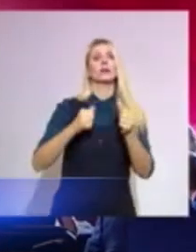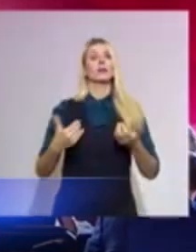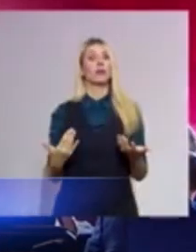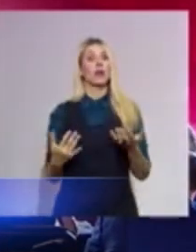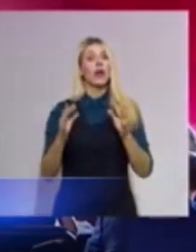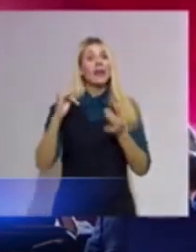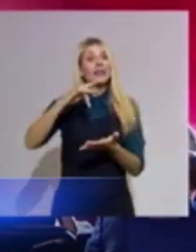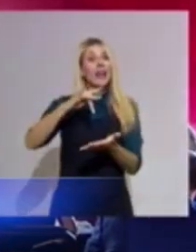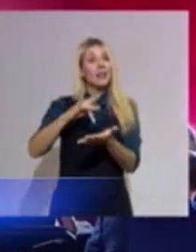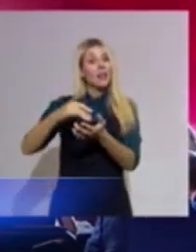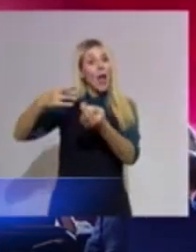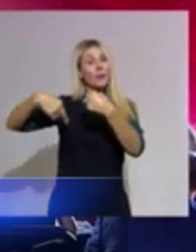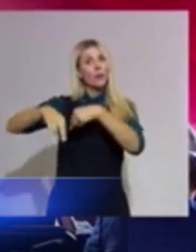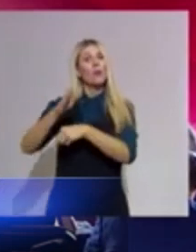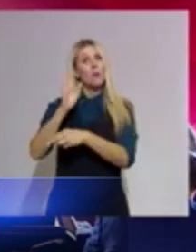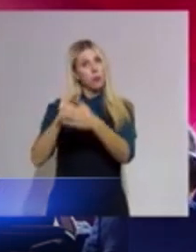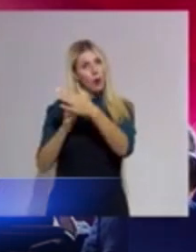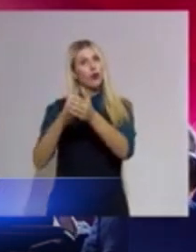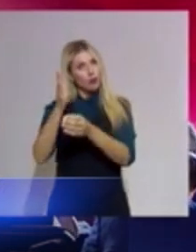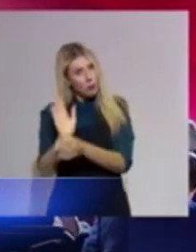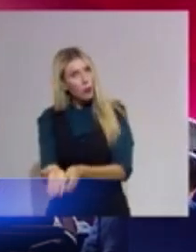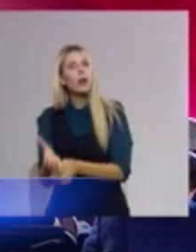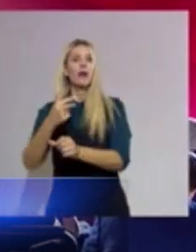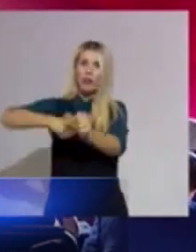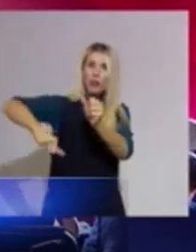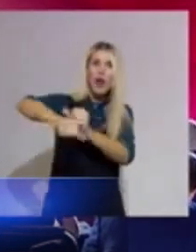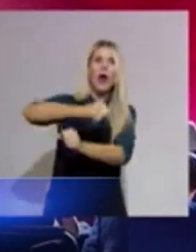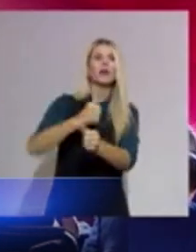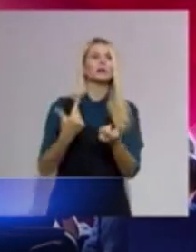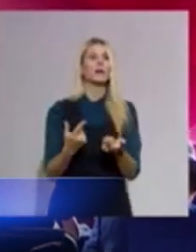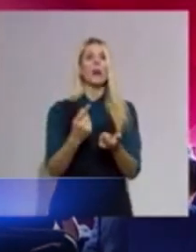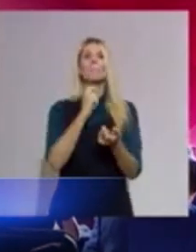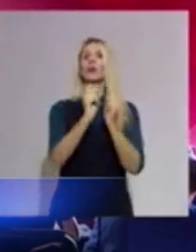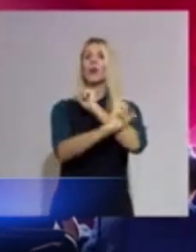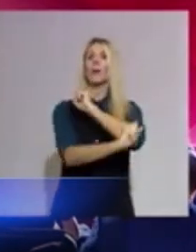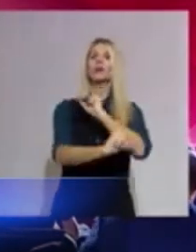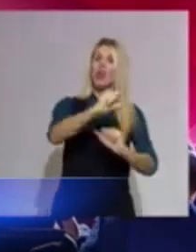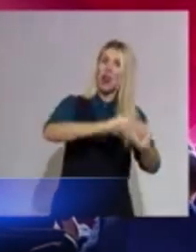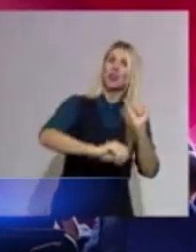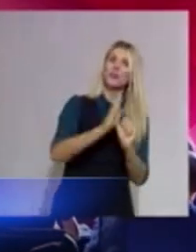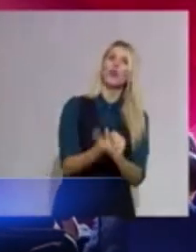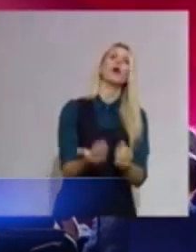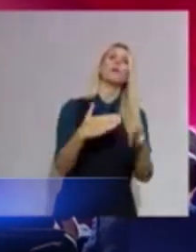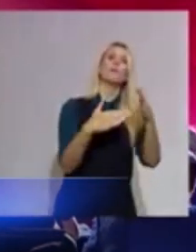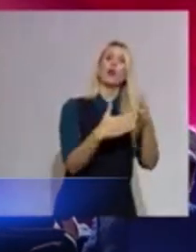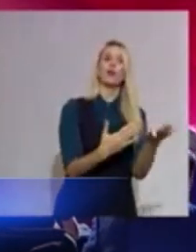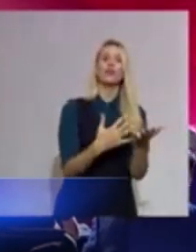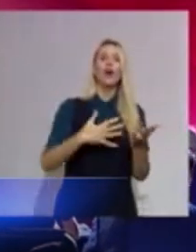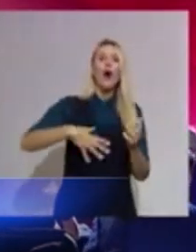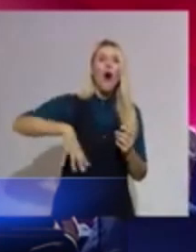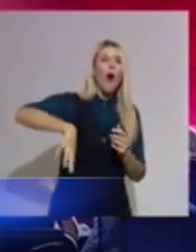από την Κεντρική Επιτροπή, η πολιτική γραμματεία επίσης είναι ανακλητή από την Κεντρική Επιτροπή και η Κεντρική Επιτροπή είναι